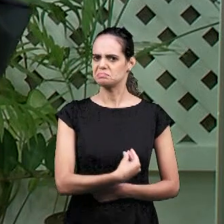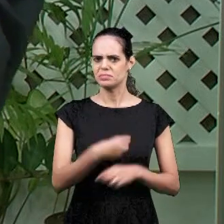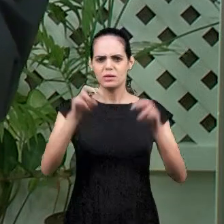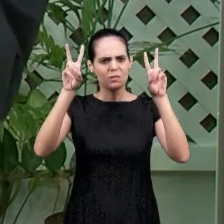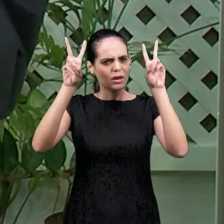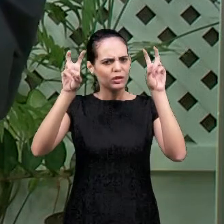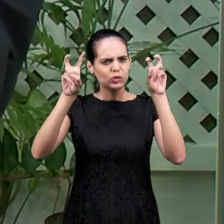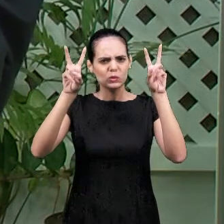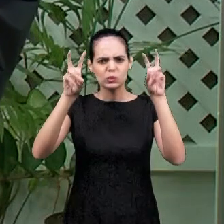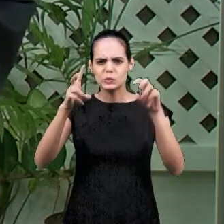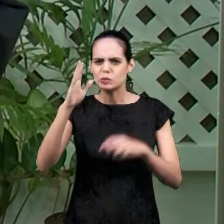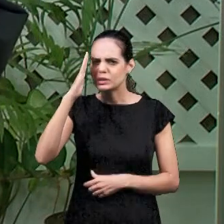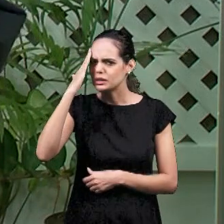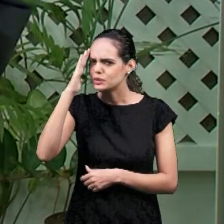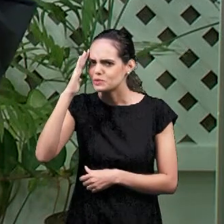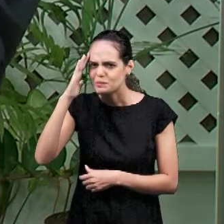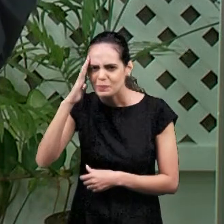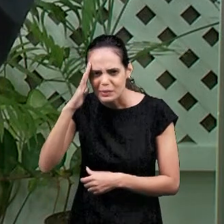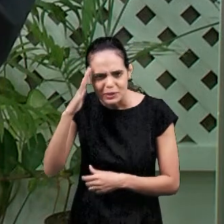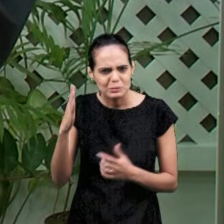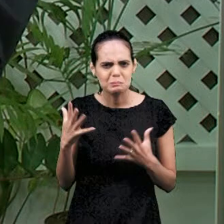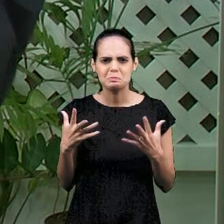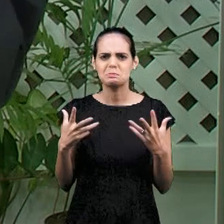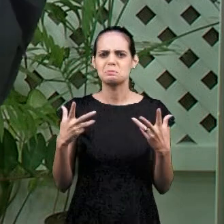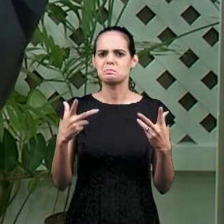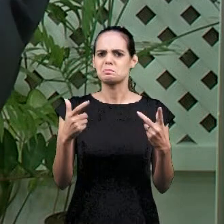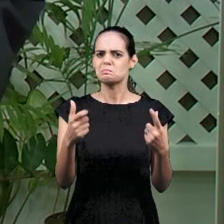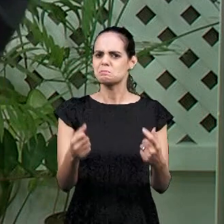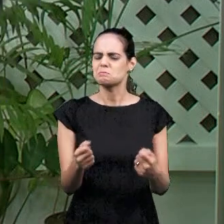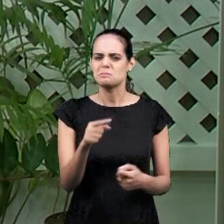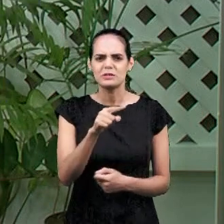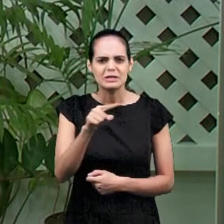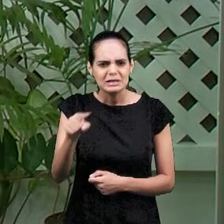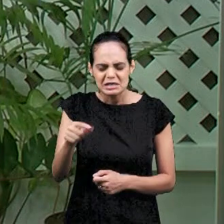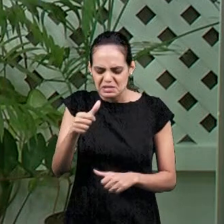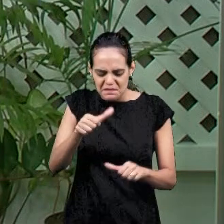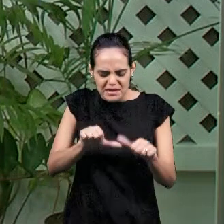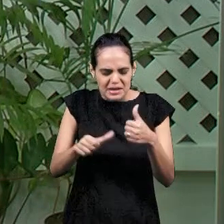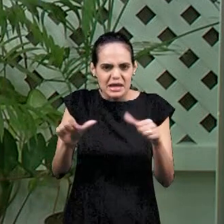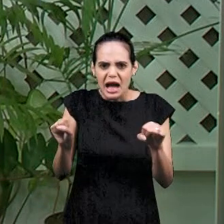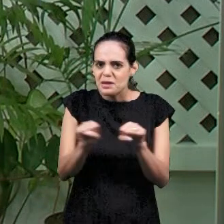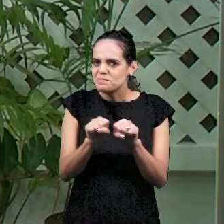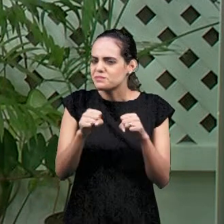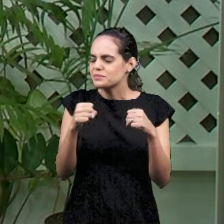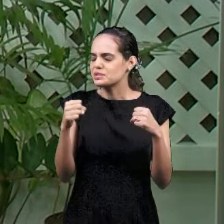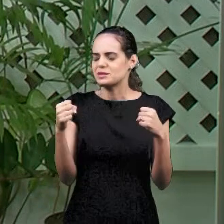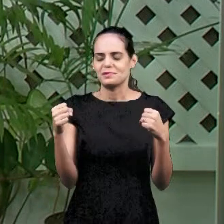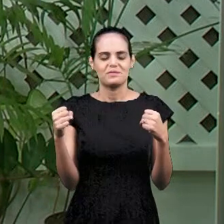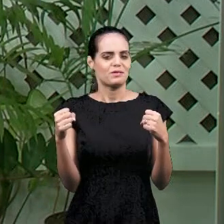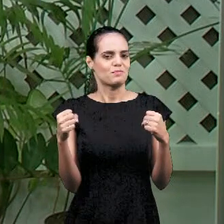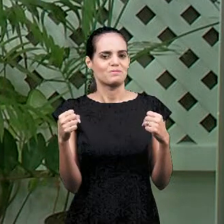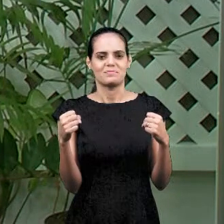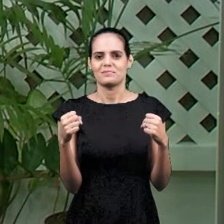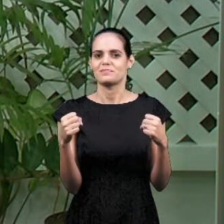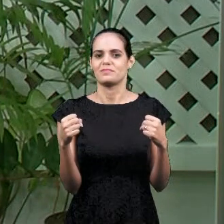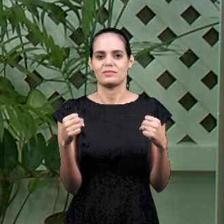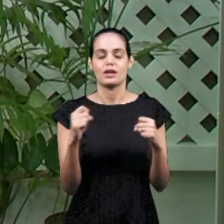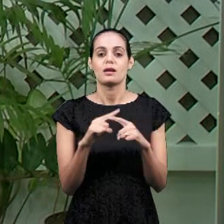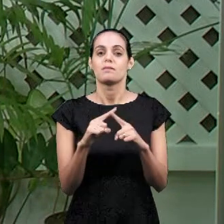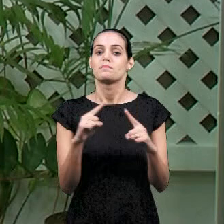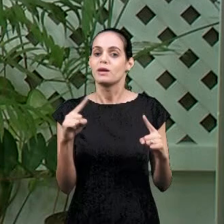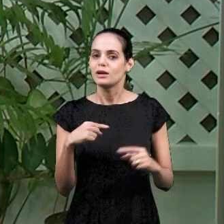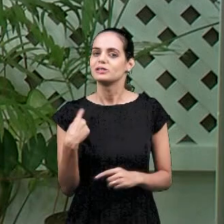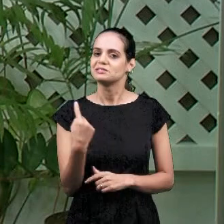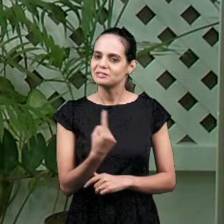sujets apportés dans une dimension que vous ne pouvez pas évaluer.